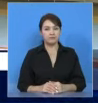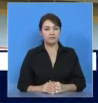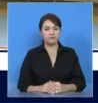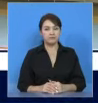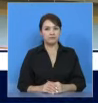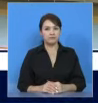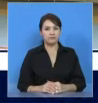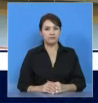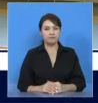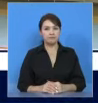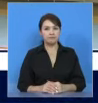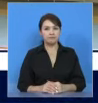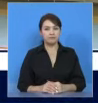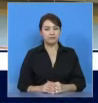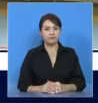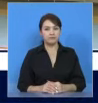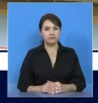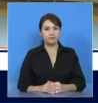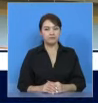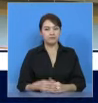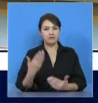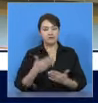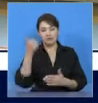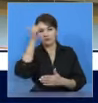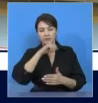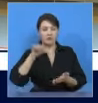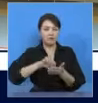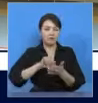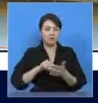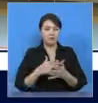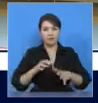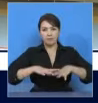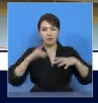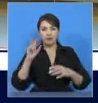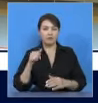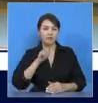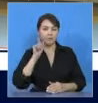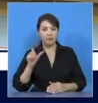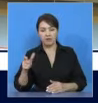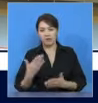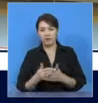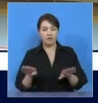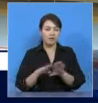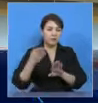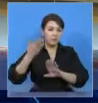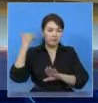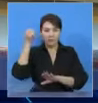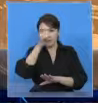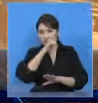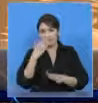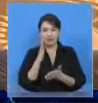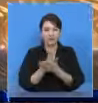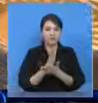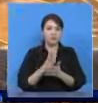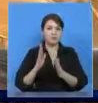орхан oldun караганда в этом году училась и принимает более 200 юноши по сравнению с прошлыми годами есть